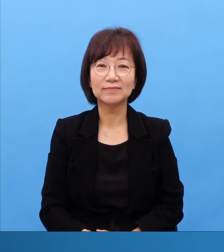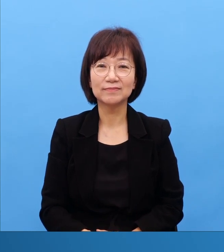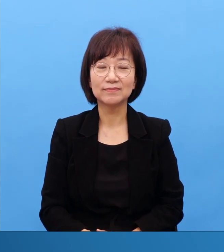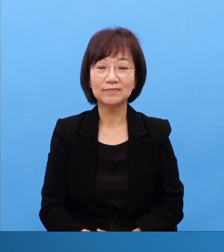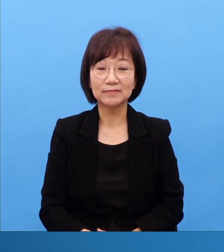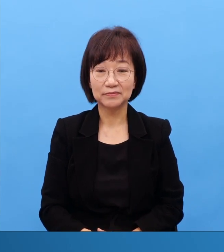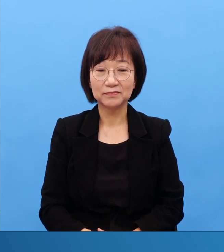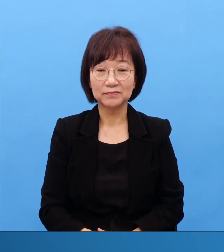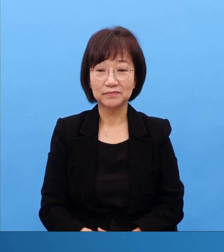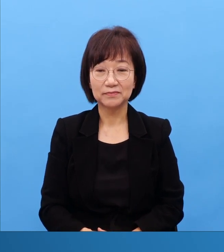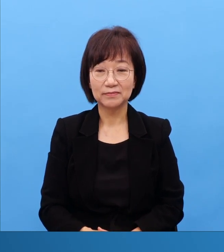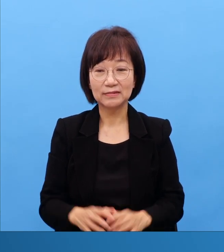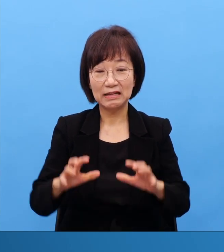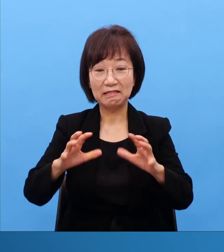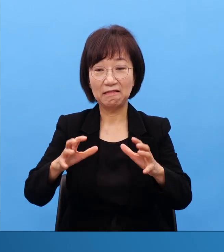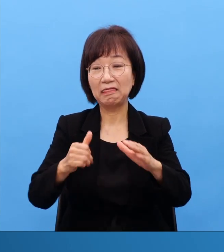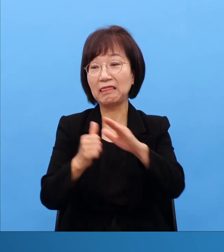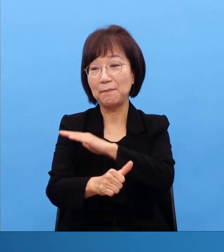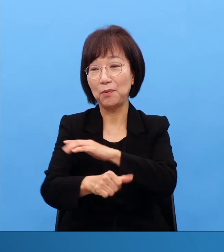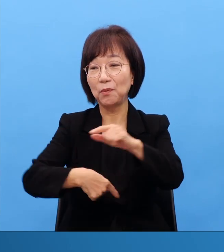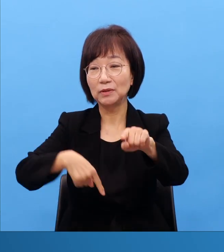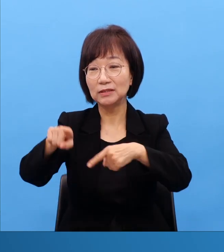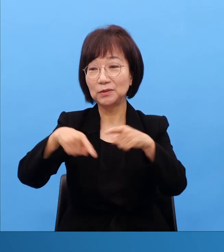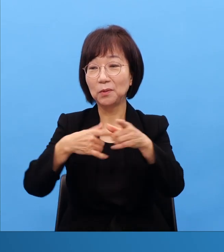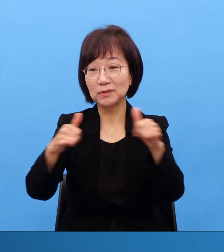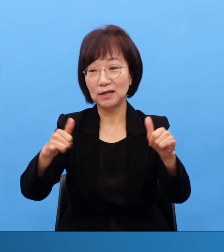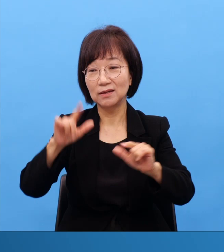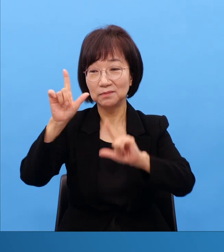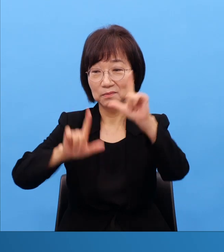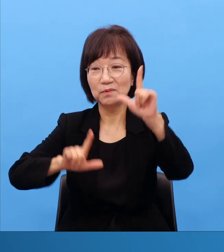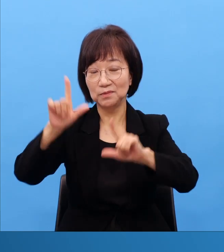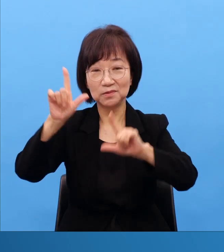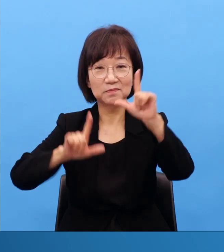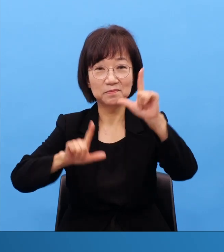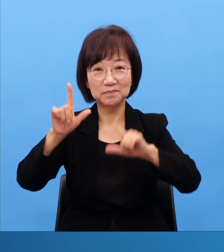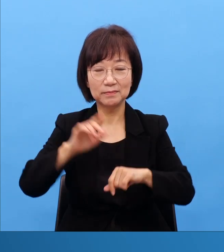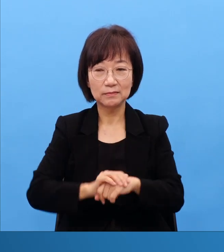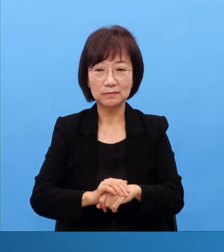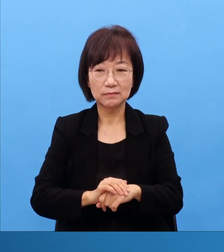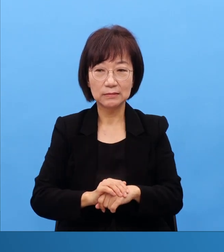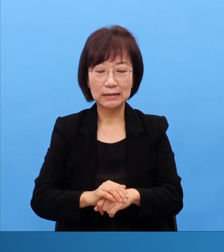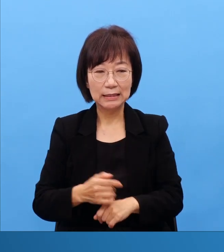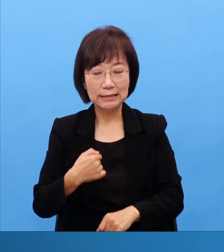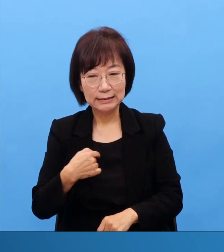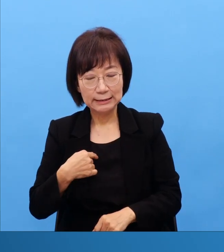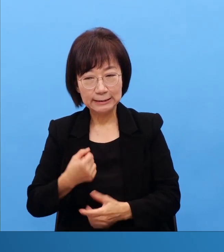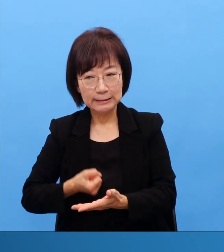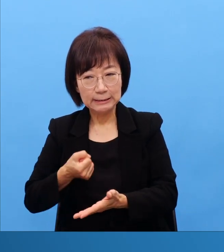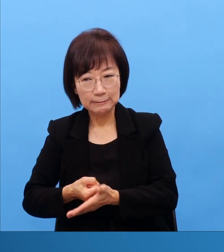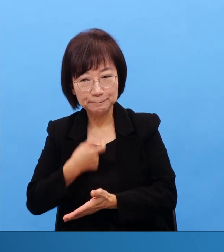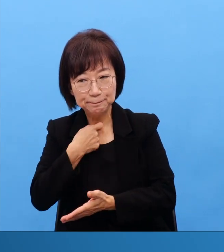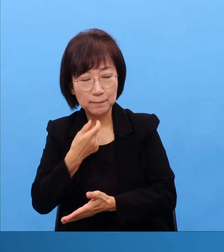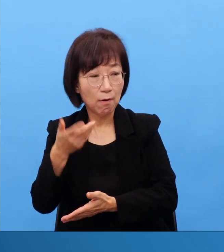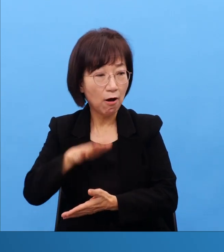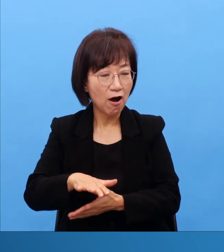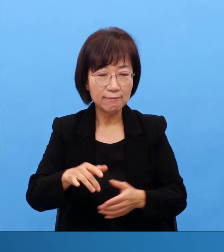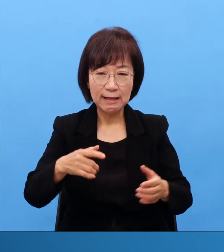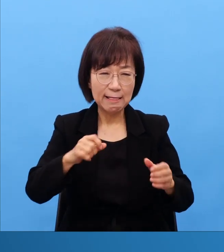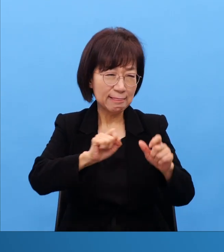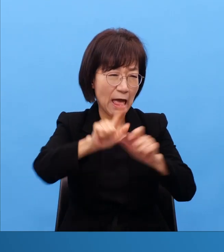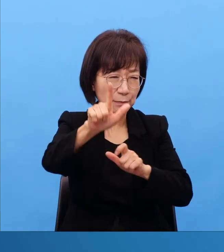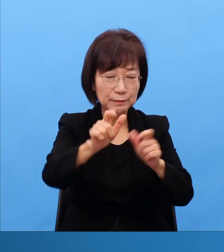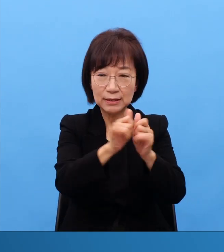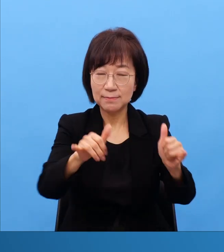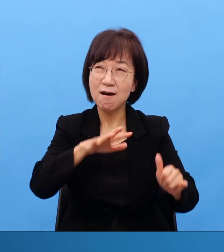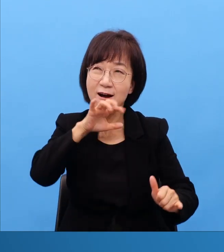지도자들 아니겠습니까? And this is the plight of all 그렇죠? leaders, in fact. 아, 여론이 막 그러면 If there's discontent in the